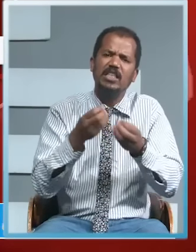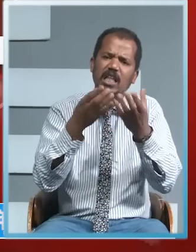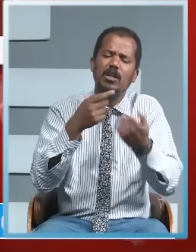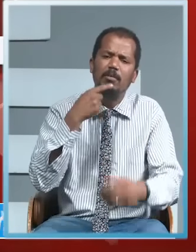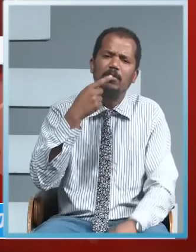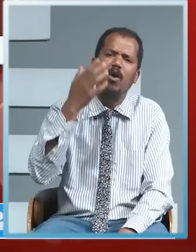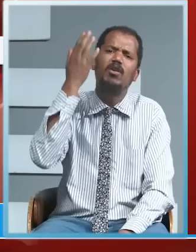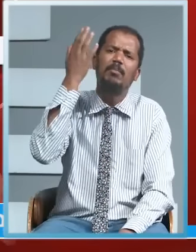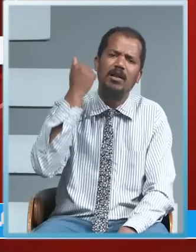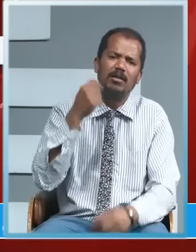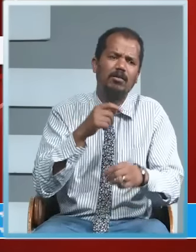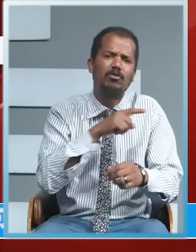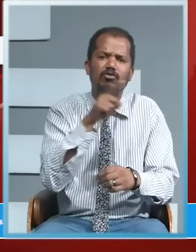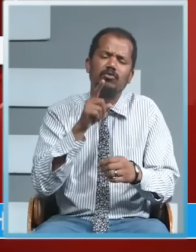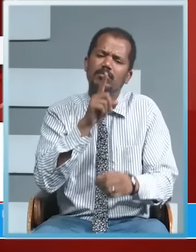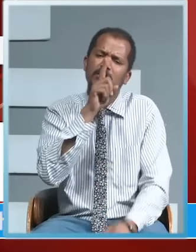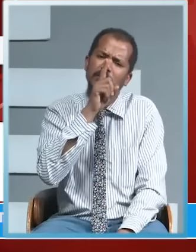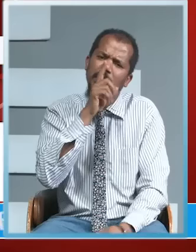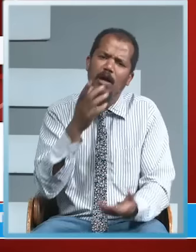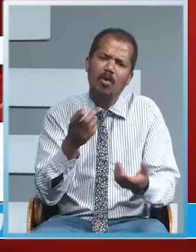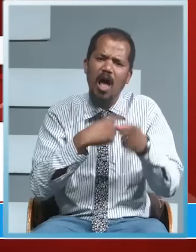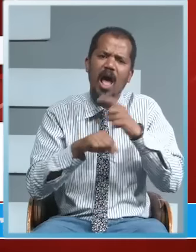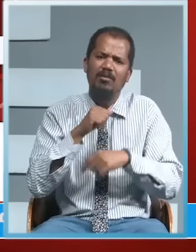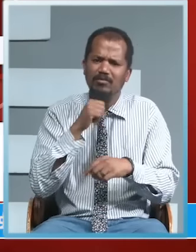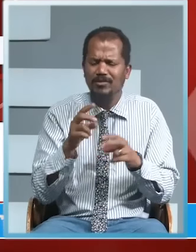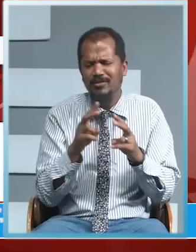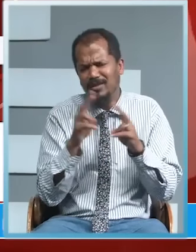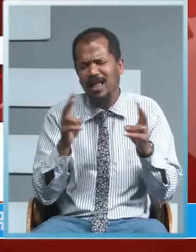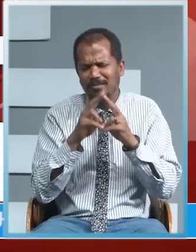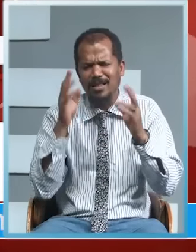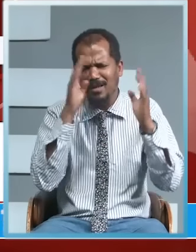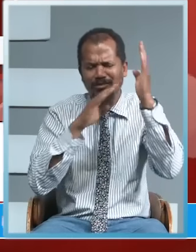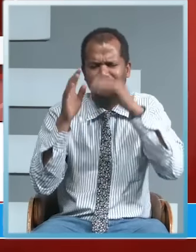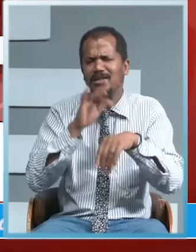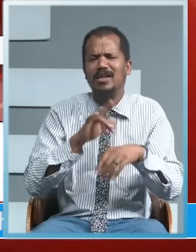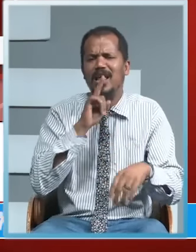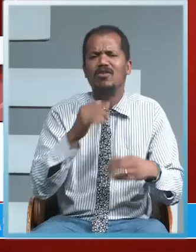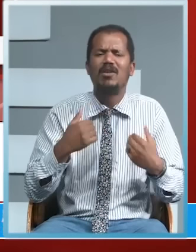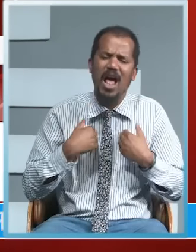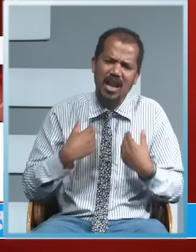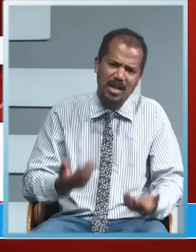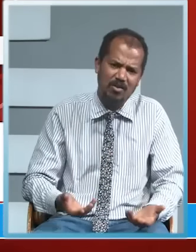የመጡ ሰዎችም ነበሩ። ያው ዝም ብለዋል። እነሱም በጣም በጣም ችግር ላይ ነን።